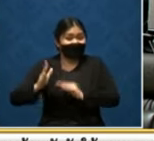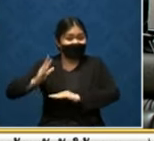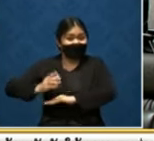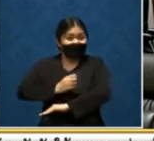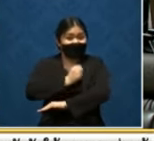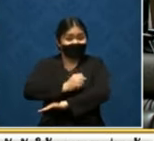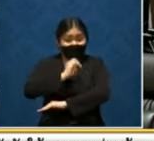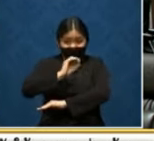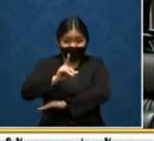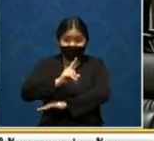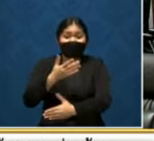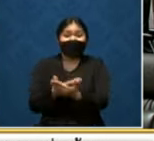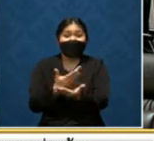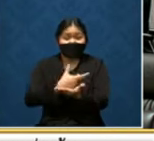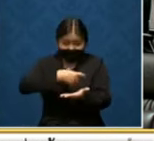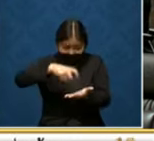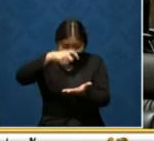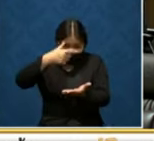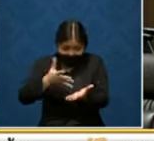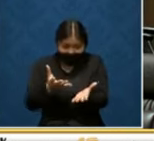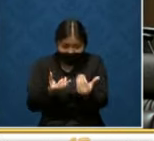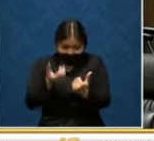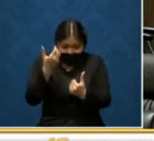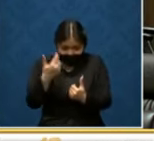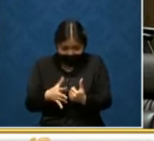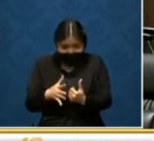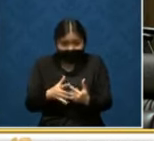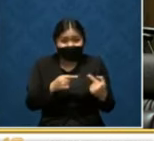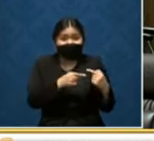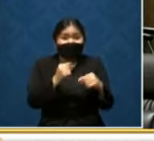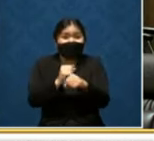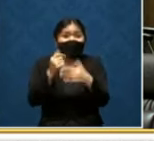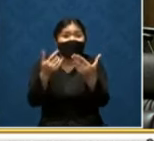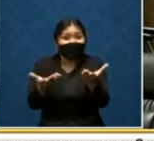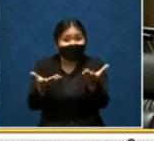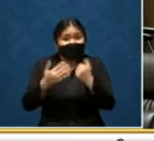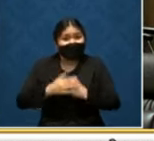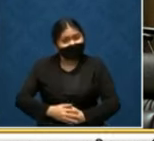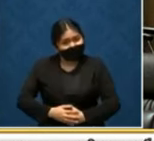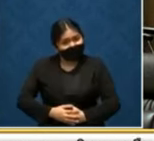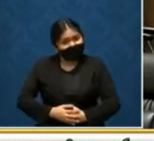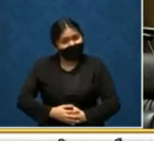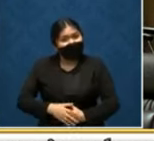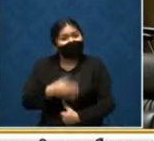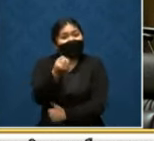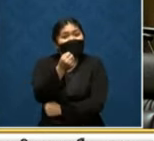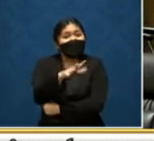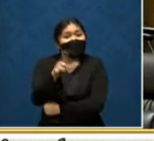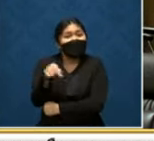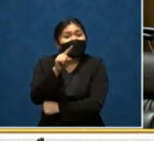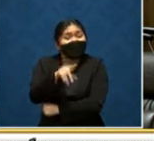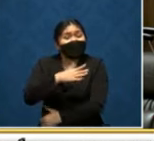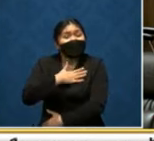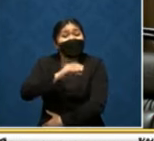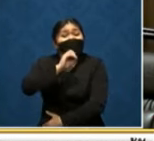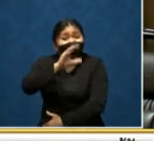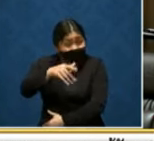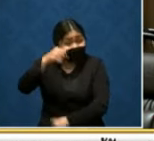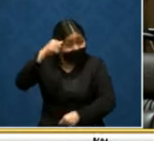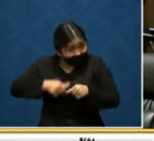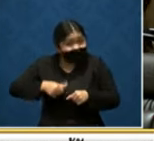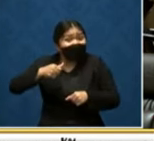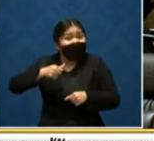ว่าเงินเข้าแล้วเงินเข้าแล้วทำไงต่อครับเงินเข้าแล้ว 15%ที่ผมบอกเมื่อสักครู่ท่านประธานจำได้ไหม